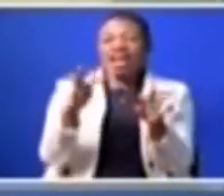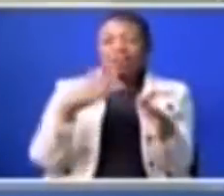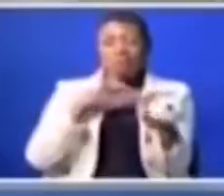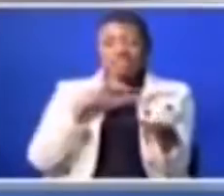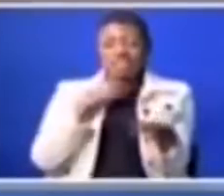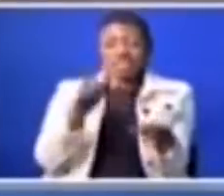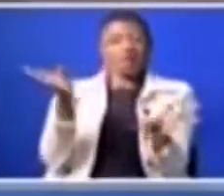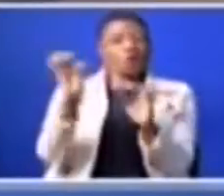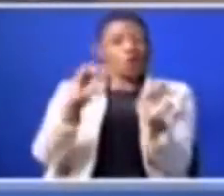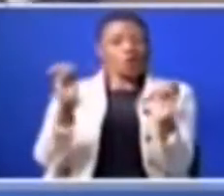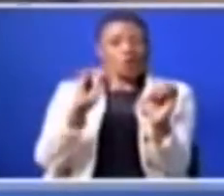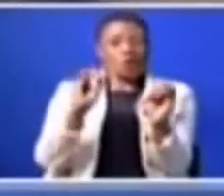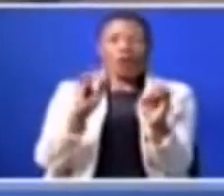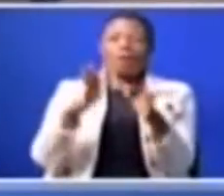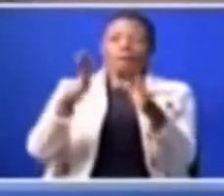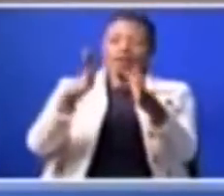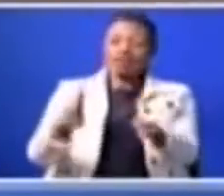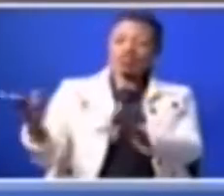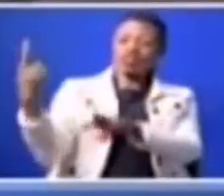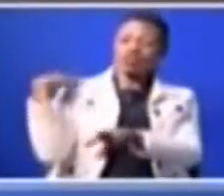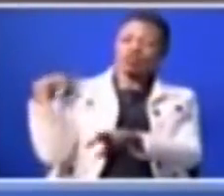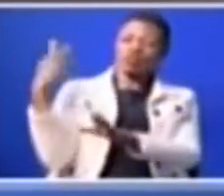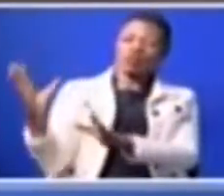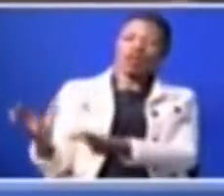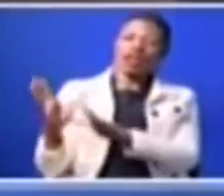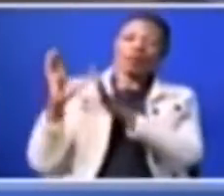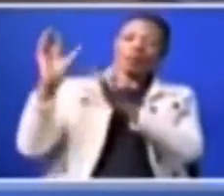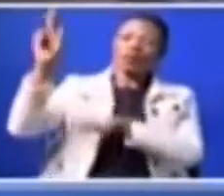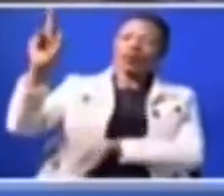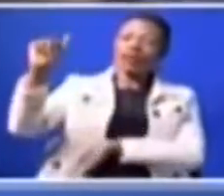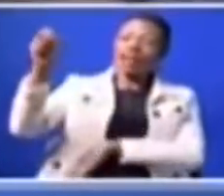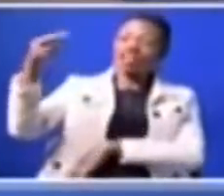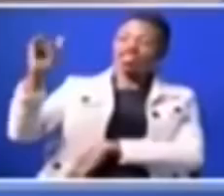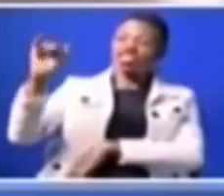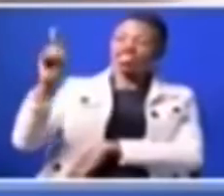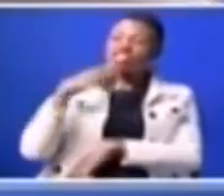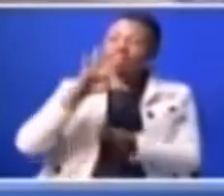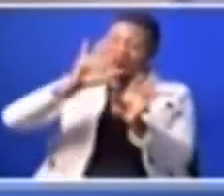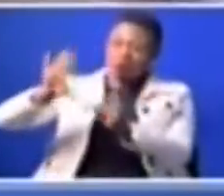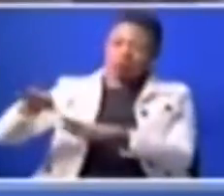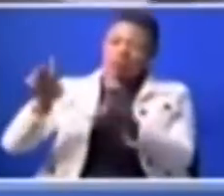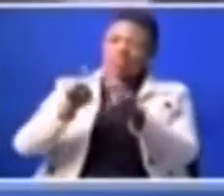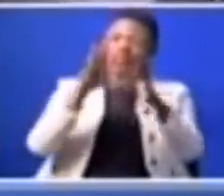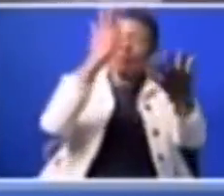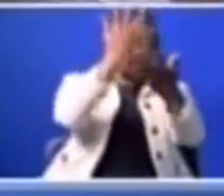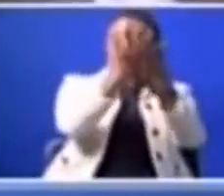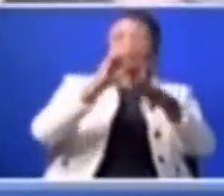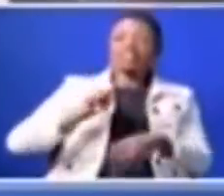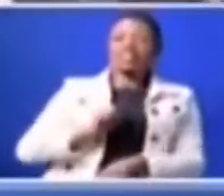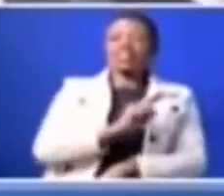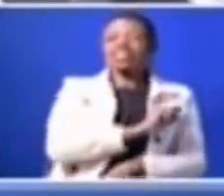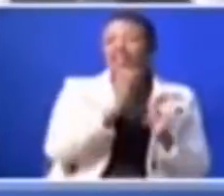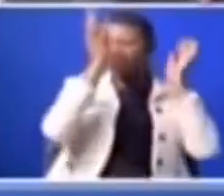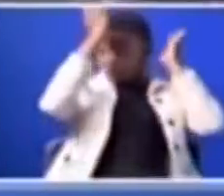kauli ya msimamizi wa masuala ya usalama katika eneo la Magharibi, Rashid Yakub. Kando na hayo, pia kizimbani ameweza kukamatwa seneta wa